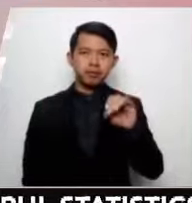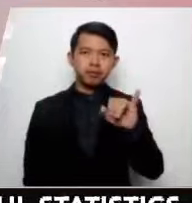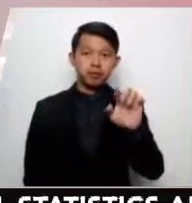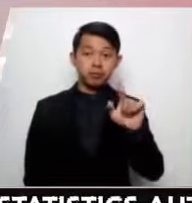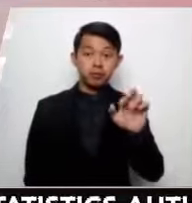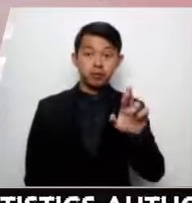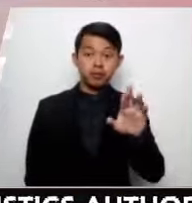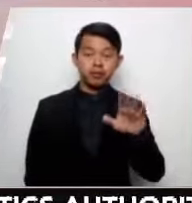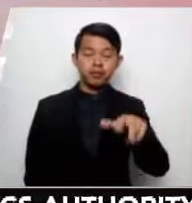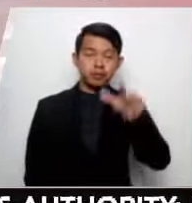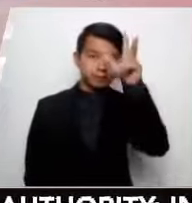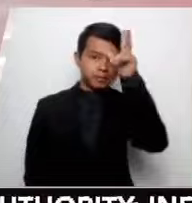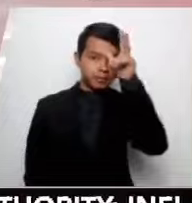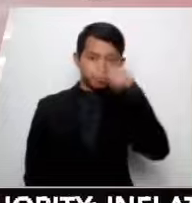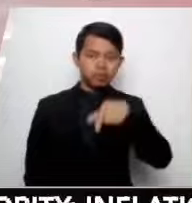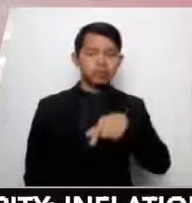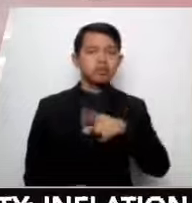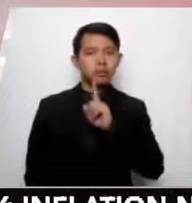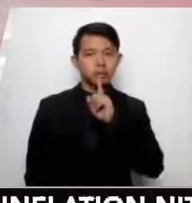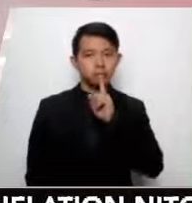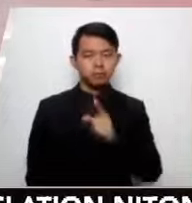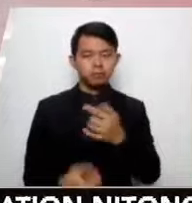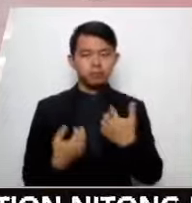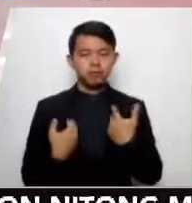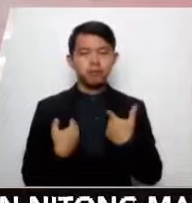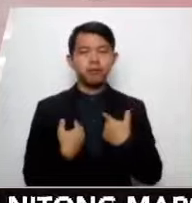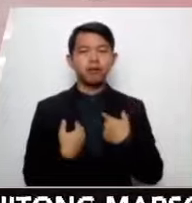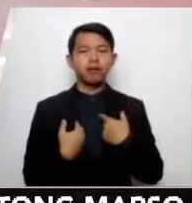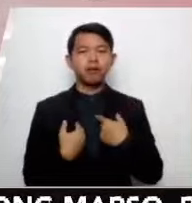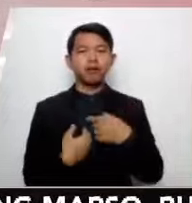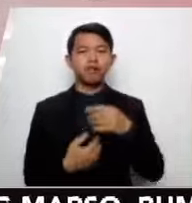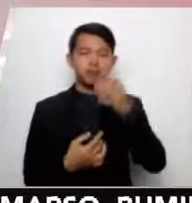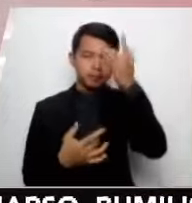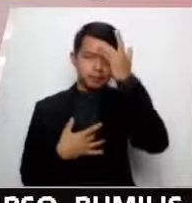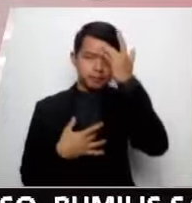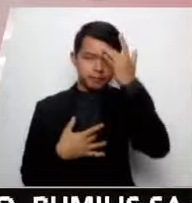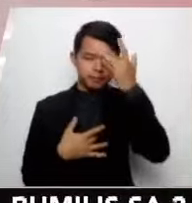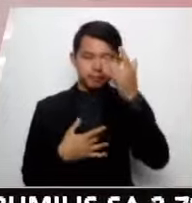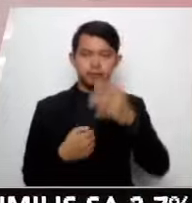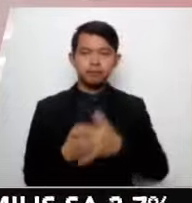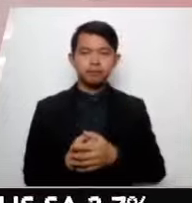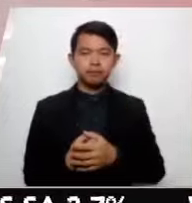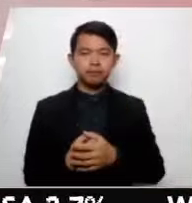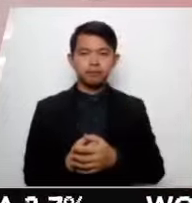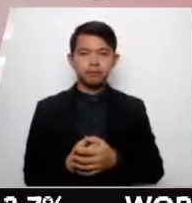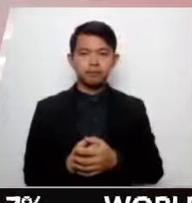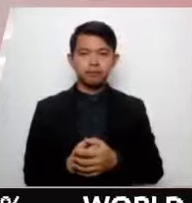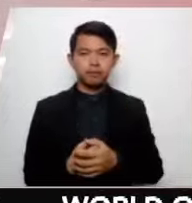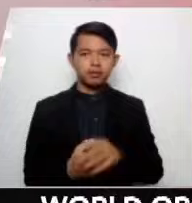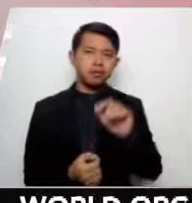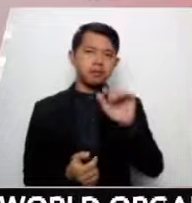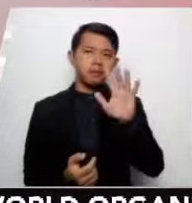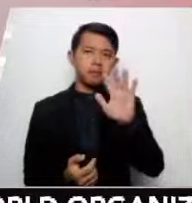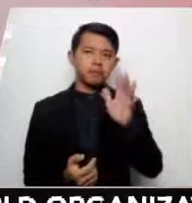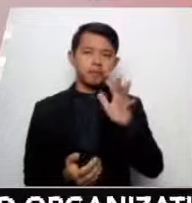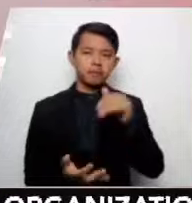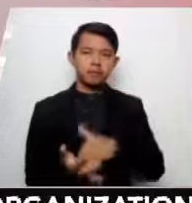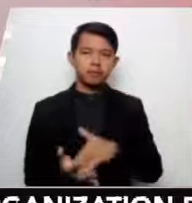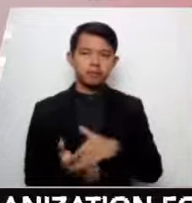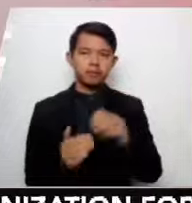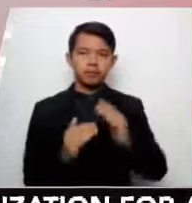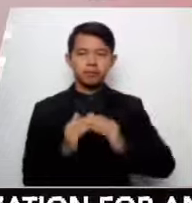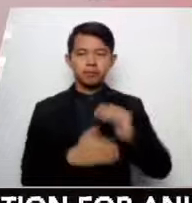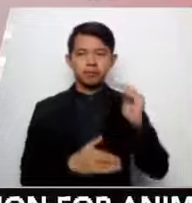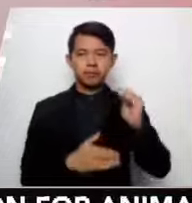Na confirm na mayroong avian influenza at mahigit sa 50,000 din yung nakal na at